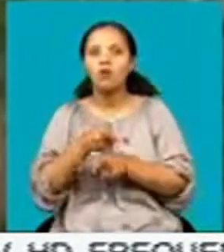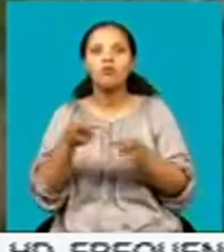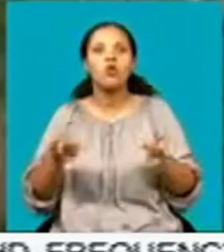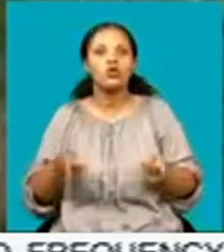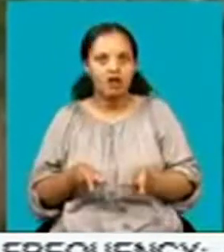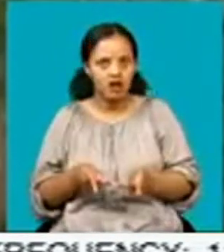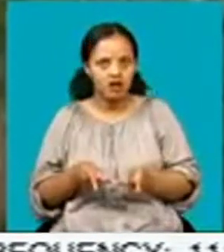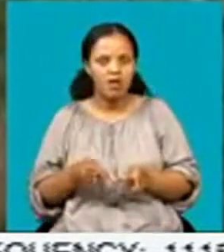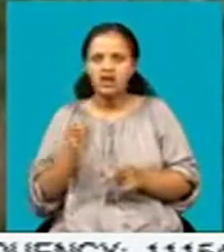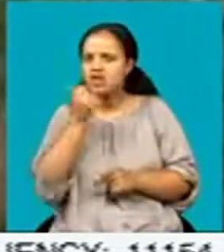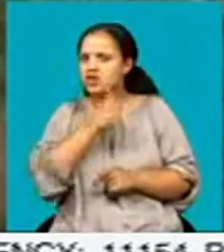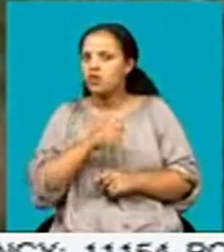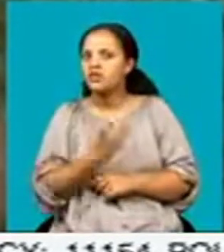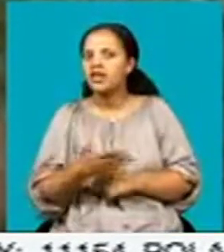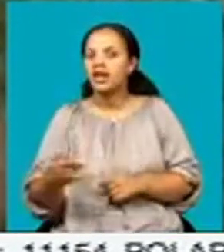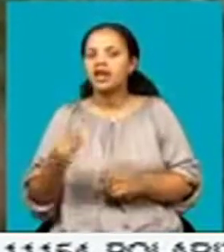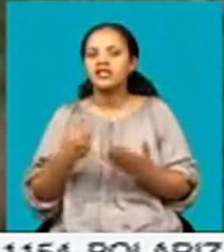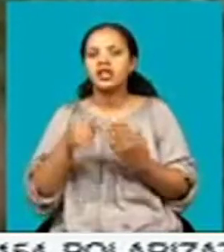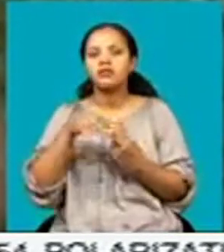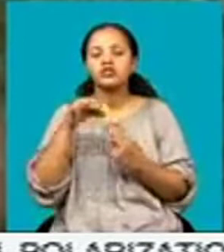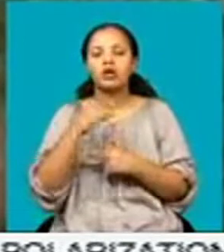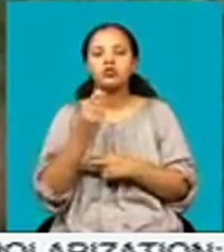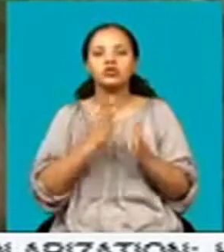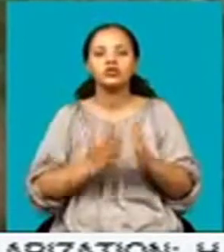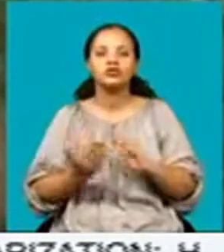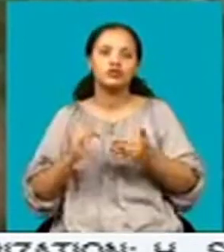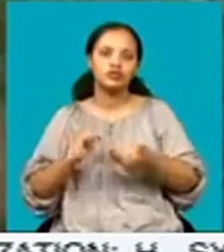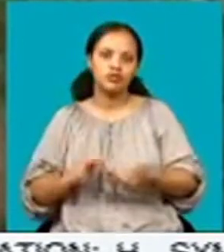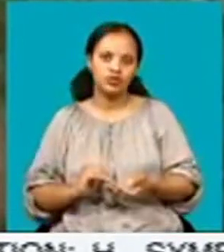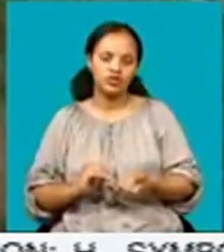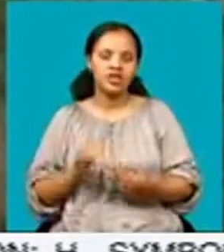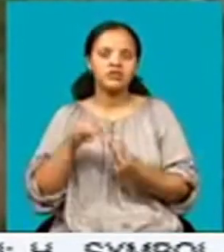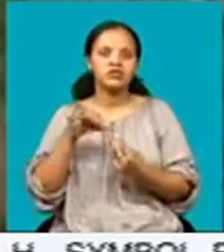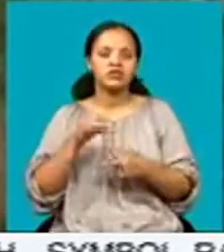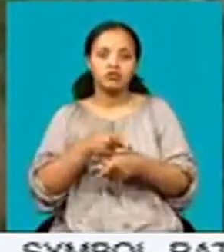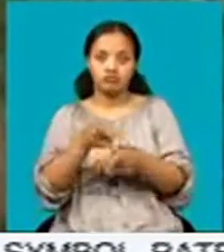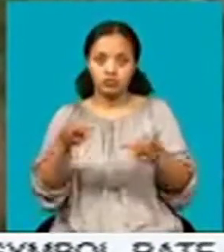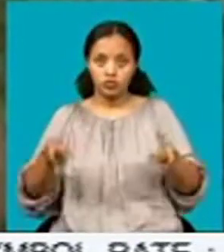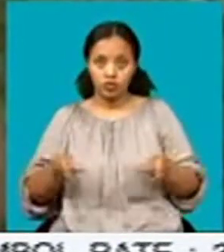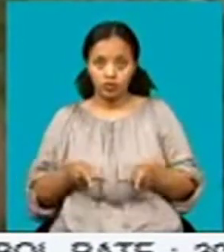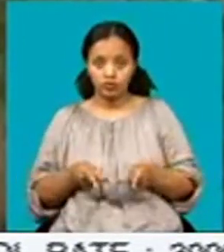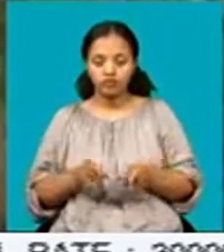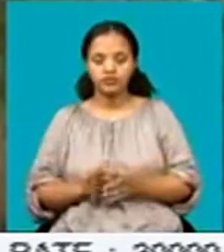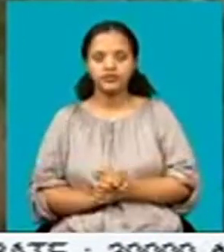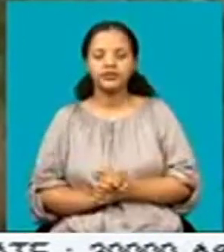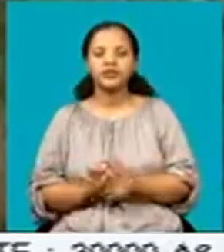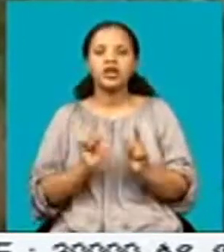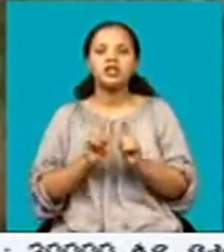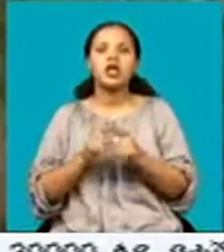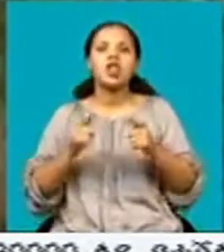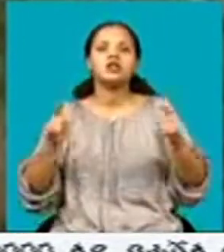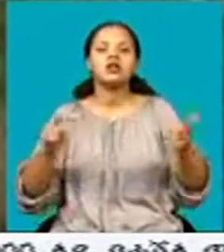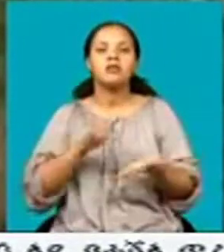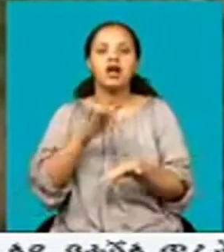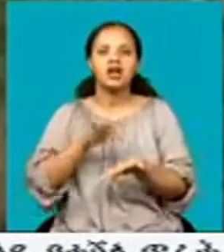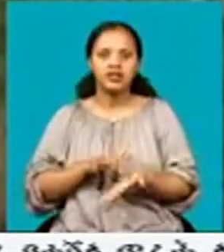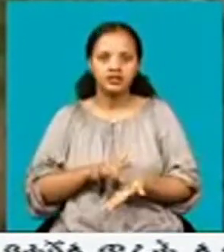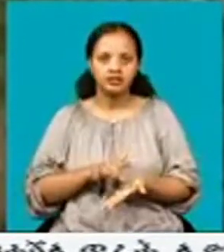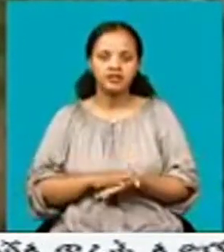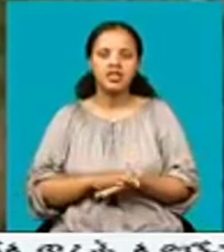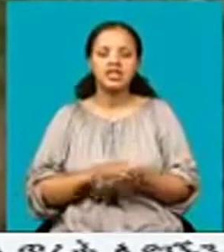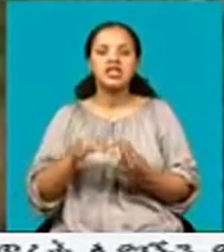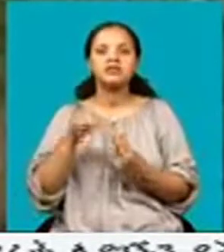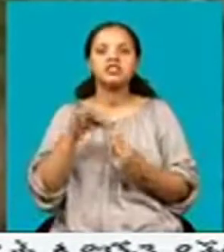ኮርነር ላይ ማንኛውም ነገር ለዚህ ለምርጫ ቦርዱ ዝግጅት እንዲሆን የምርጫ ጣቢያዎቹን የትላልቅ ማዕከላቶችንም